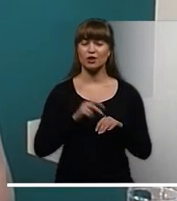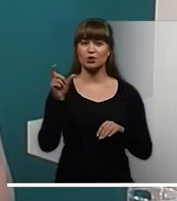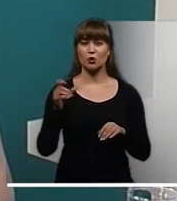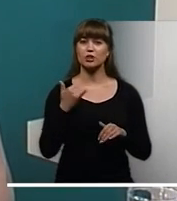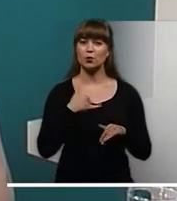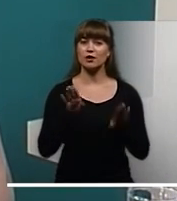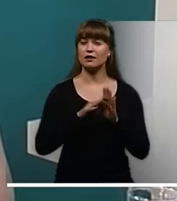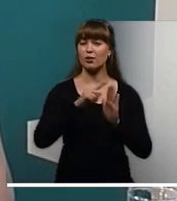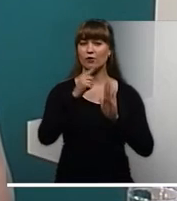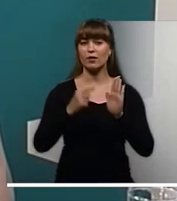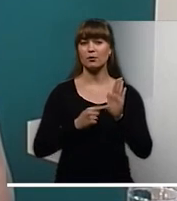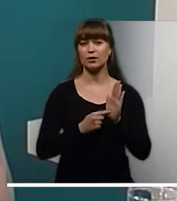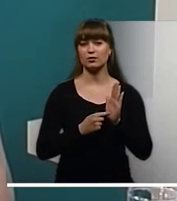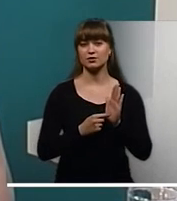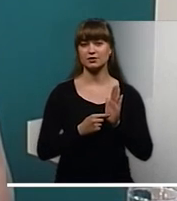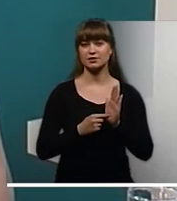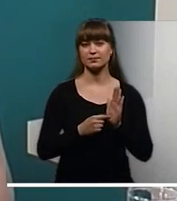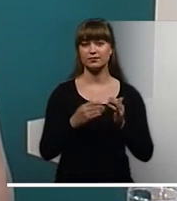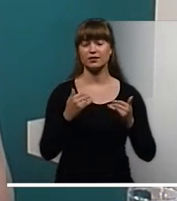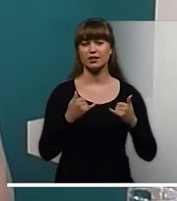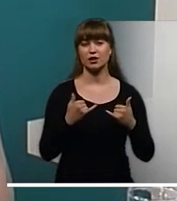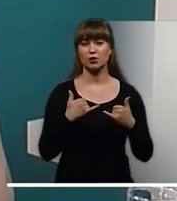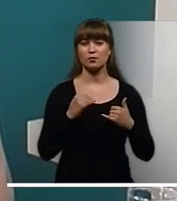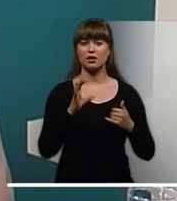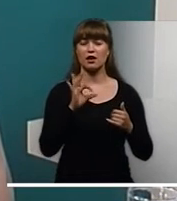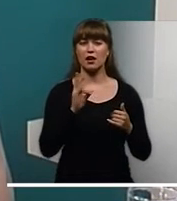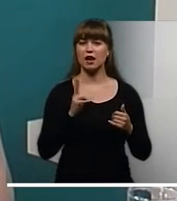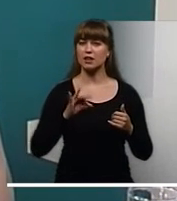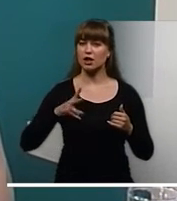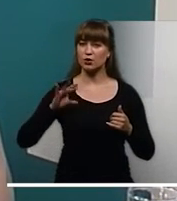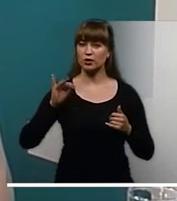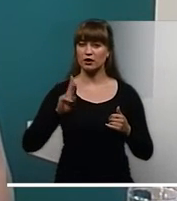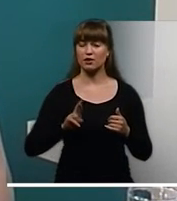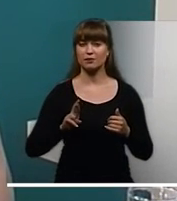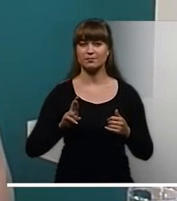доктор. У меня такой вопрос. У меня онкология...